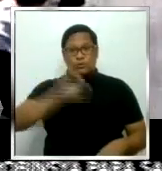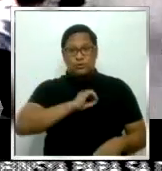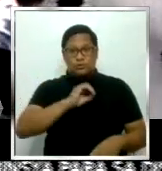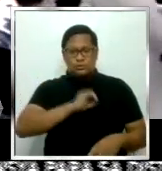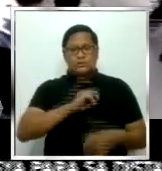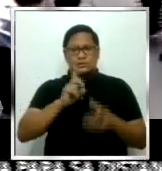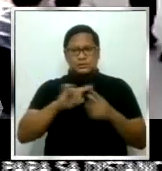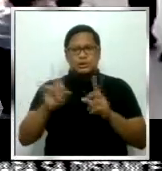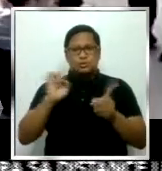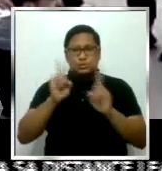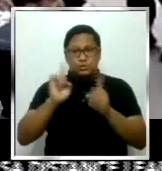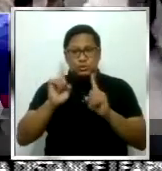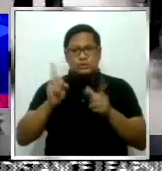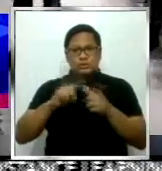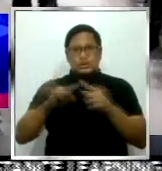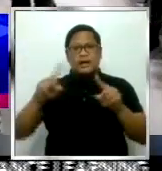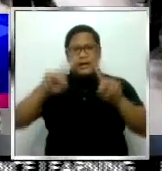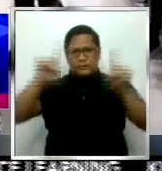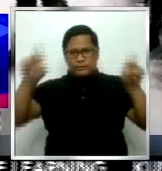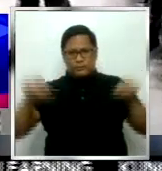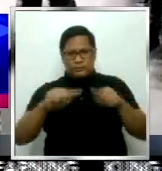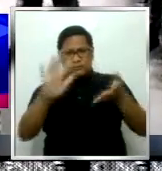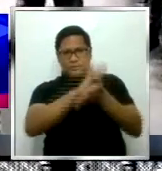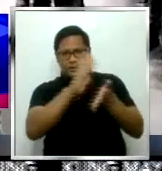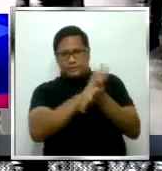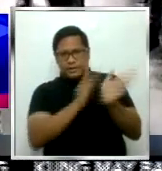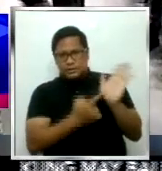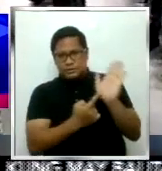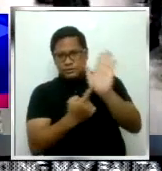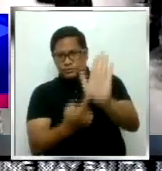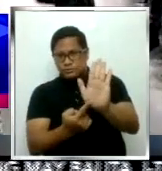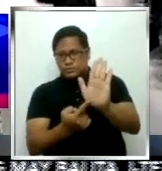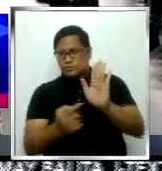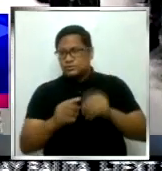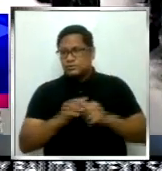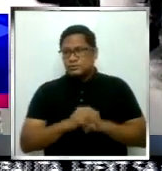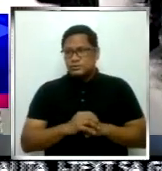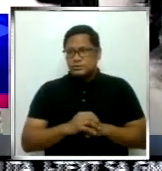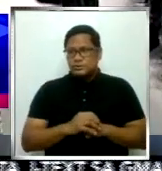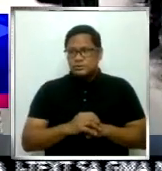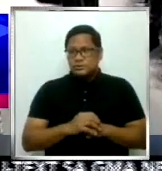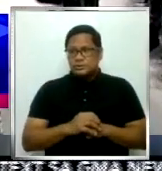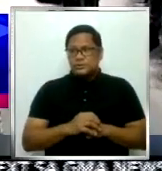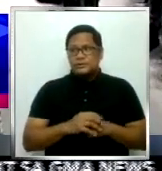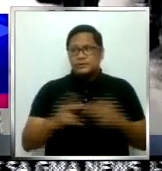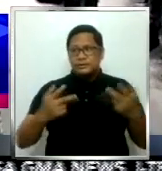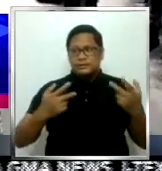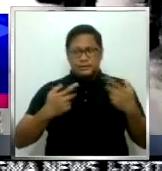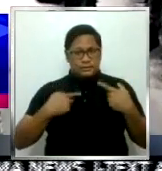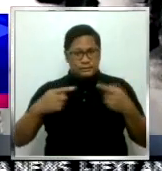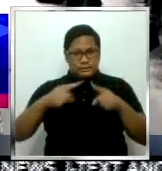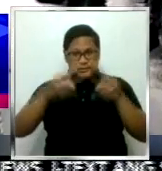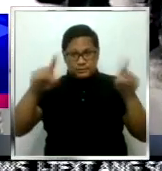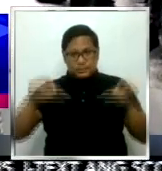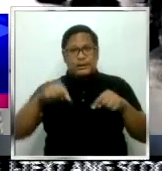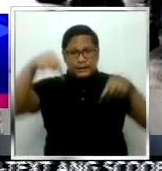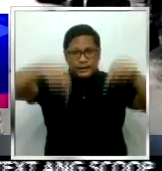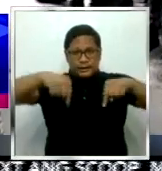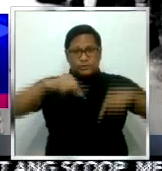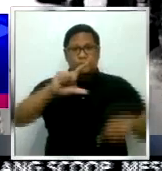may iniabot na papeles. Ang point namin, binigay na papel nito, police facility ito.